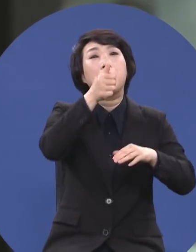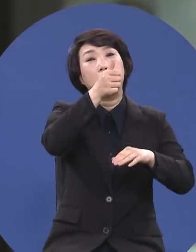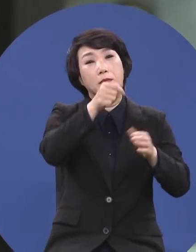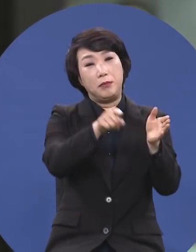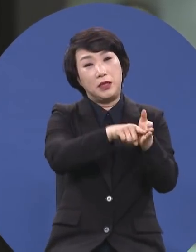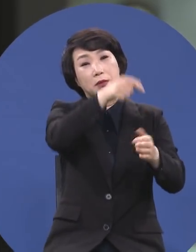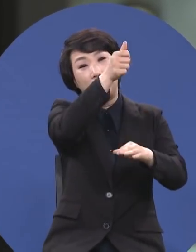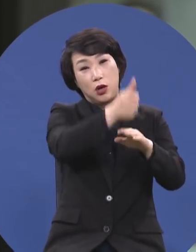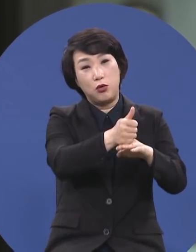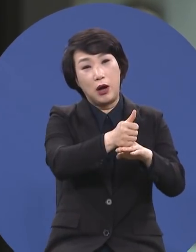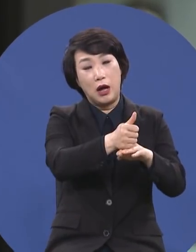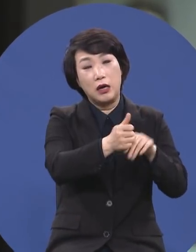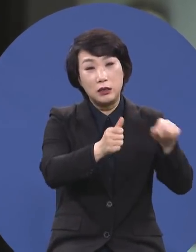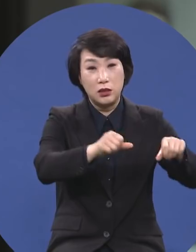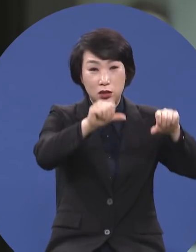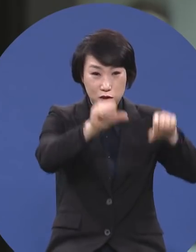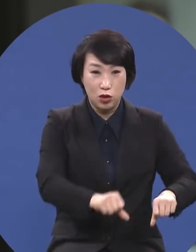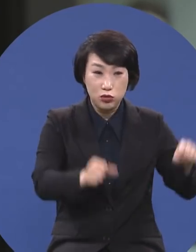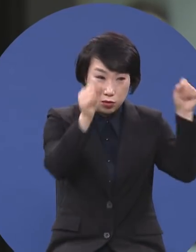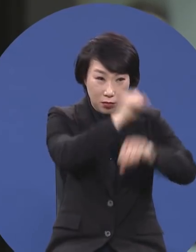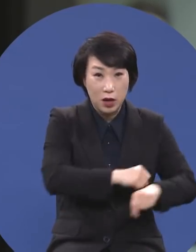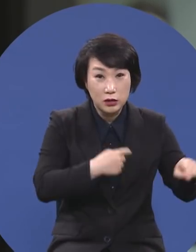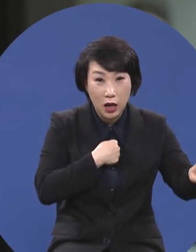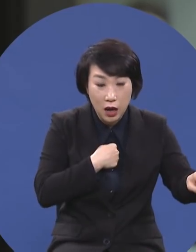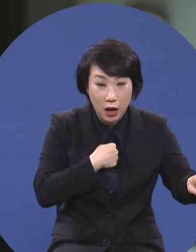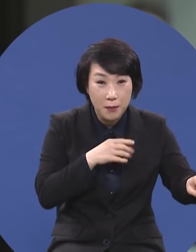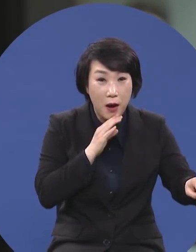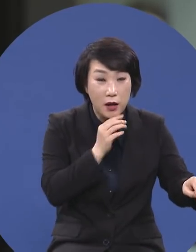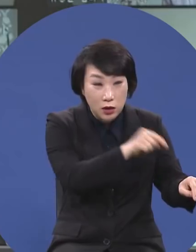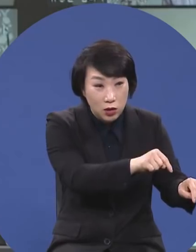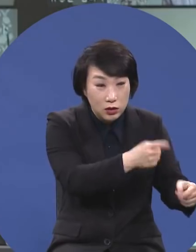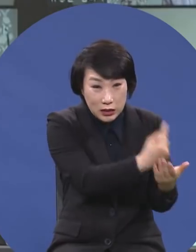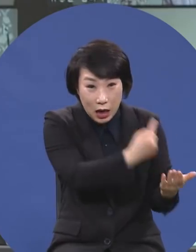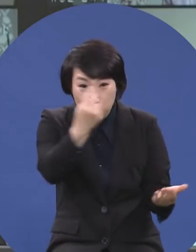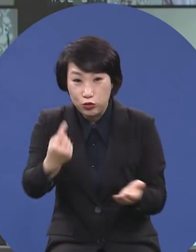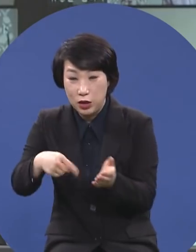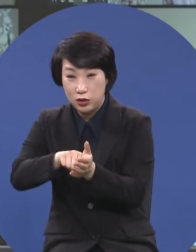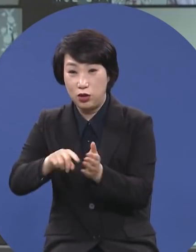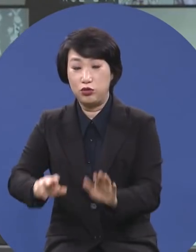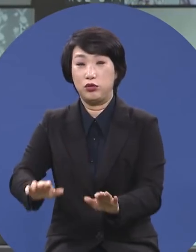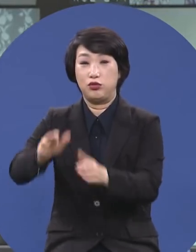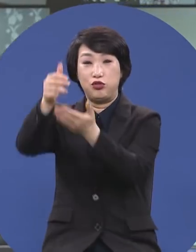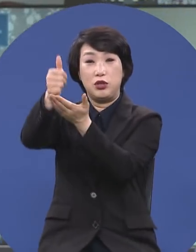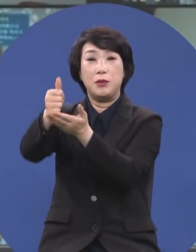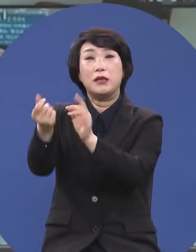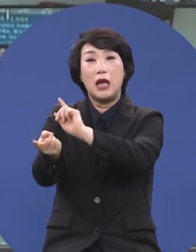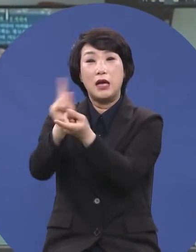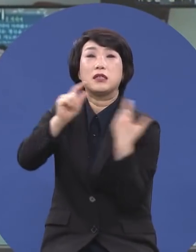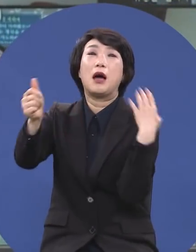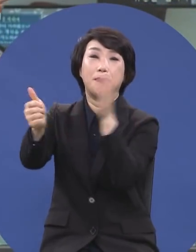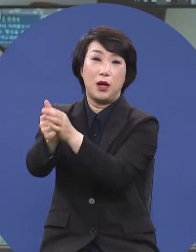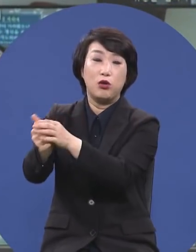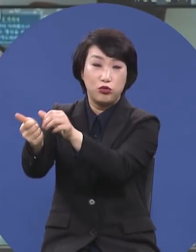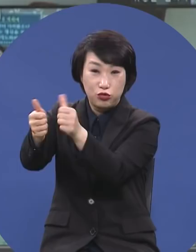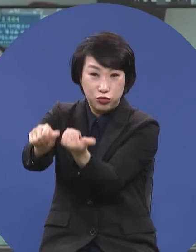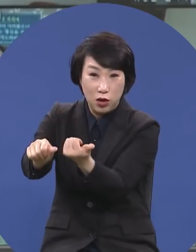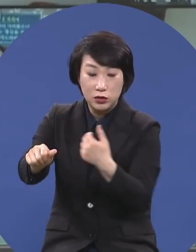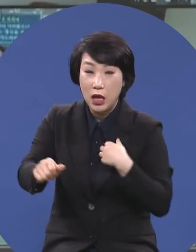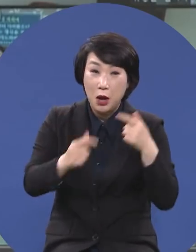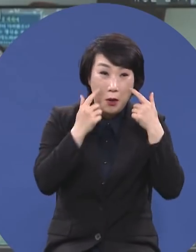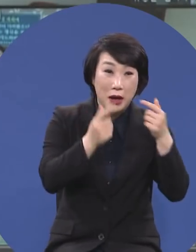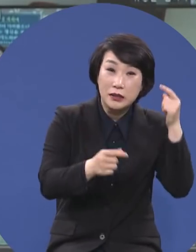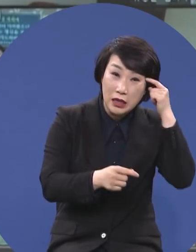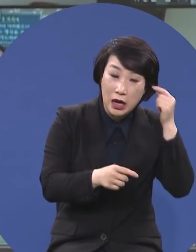결과에 저주 멸망해서 우리가 벗어나기 위해서 우리 주님이 대신 죽어서 내 확신으로